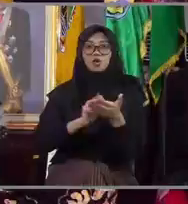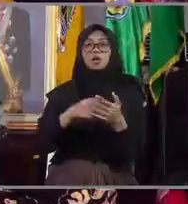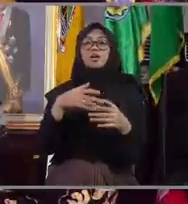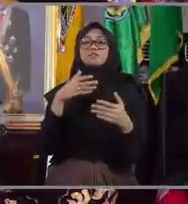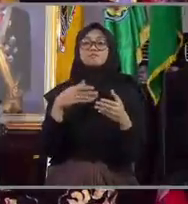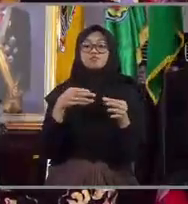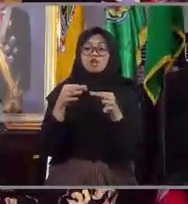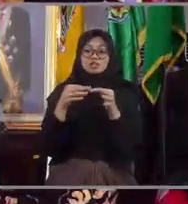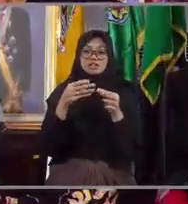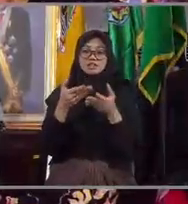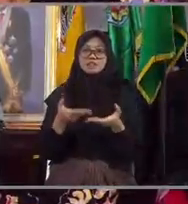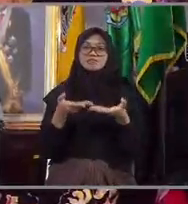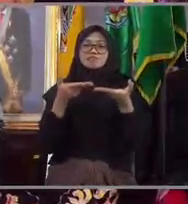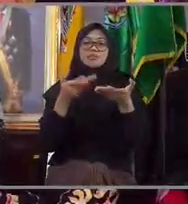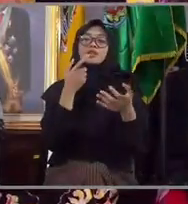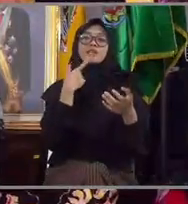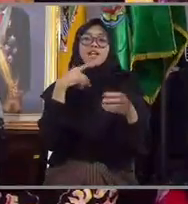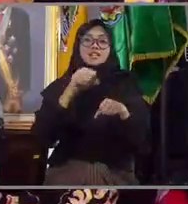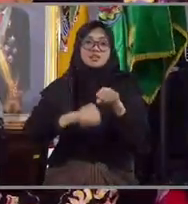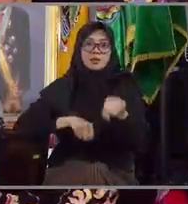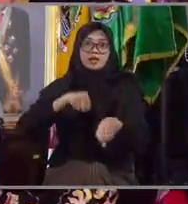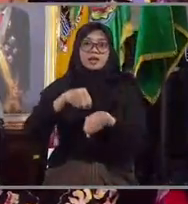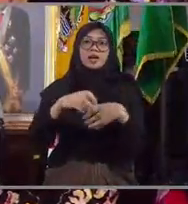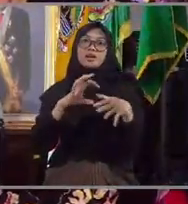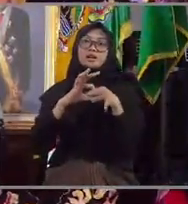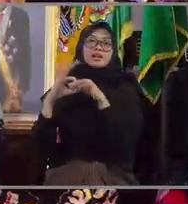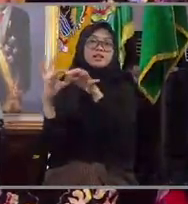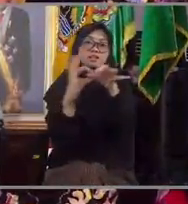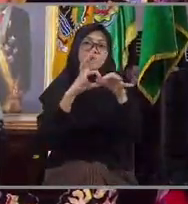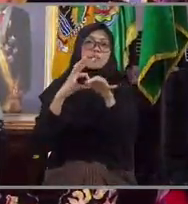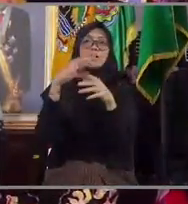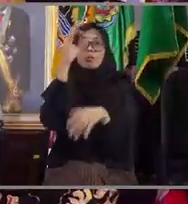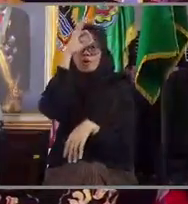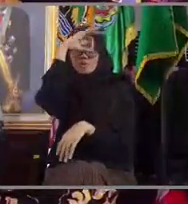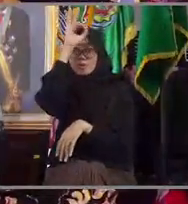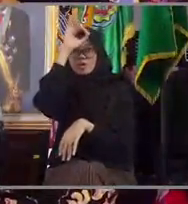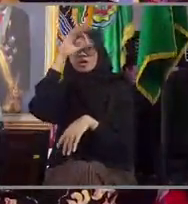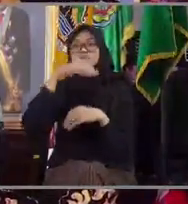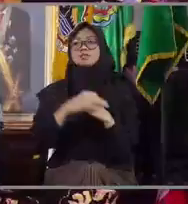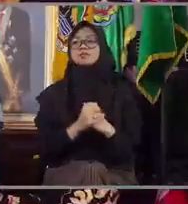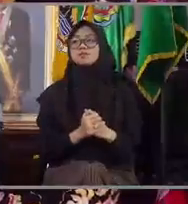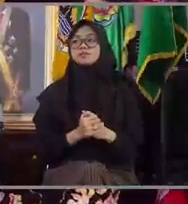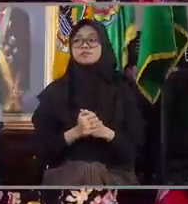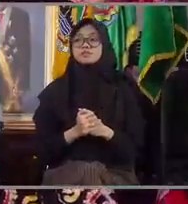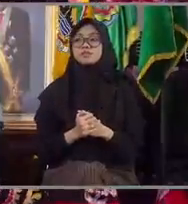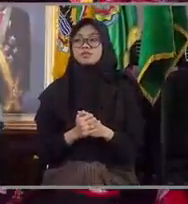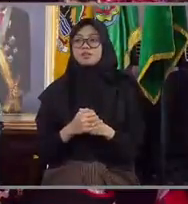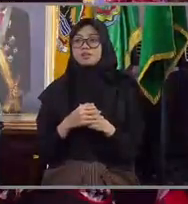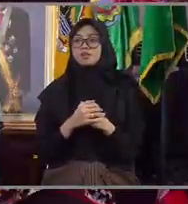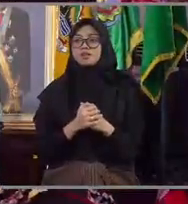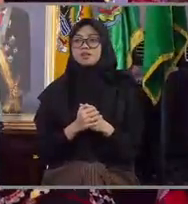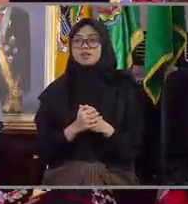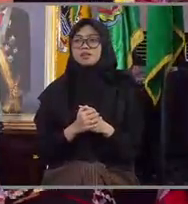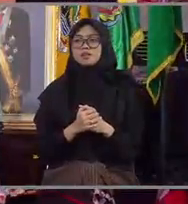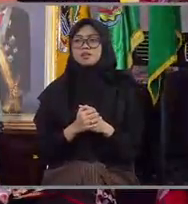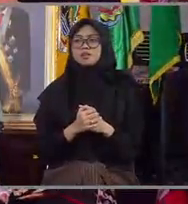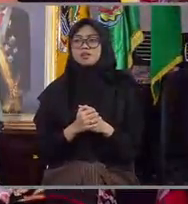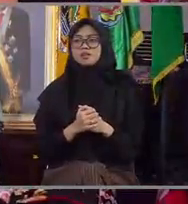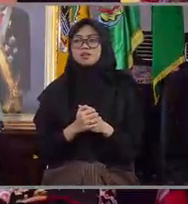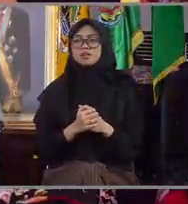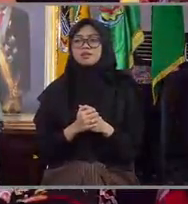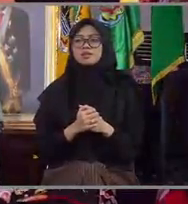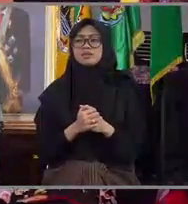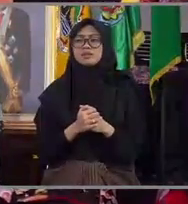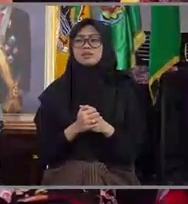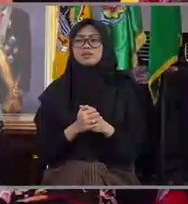bersifatnya bukan istrinya Istrinya bukan program fisik atau bukan revisi undang-undang tapi isinya adalah suatu deskripsi